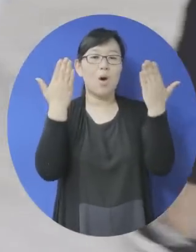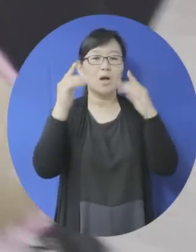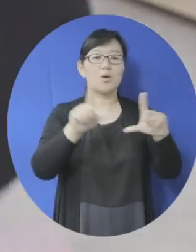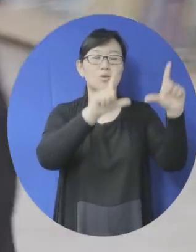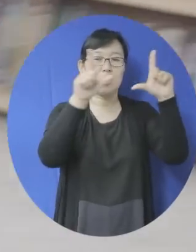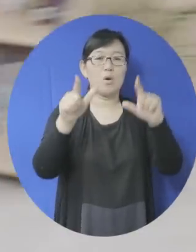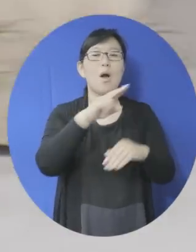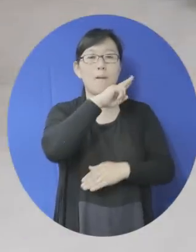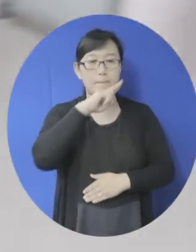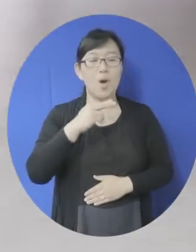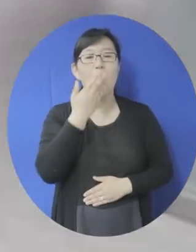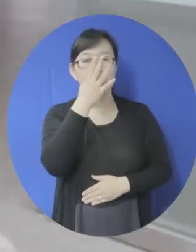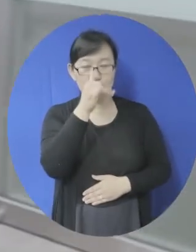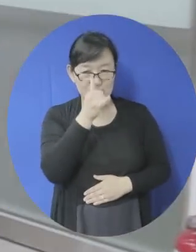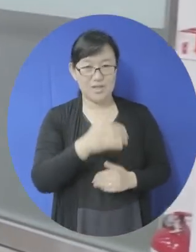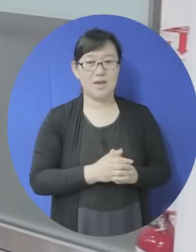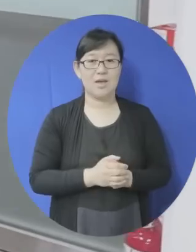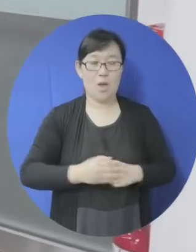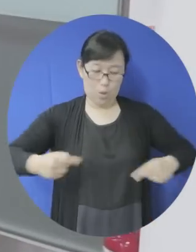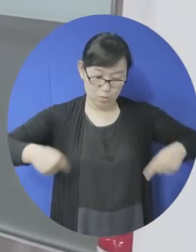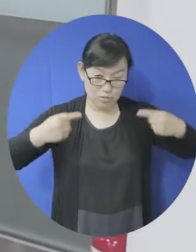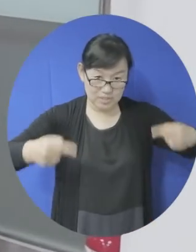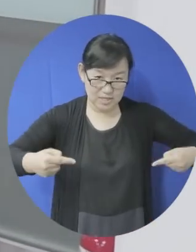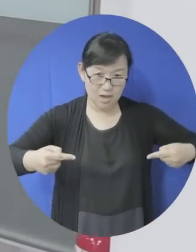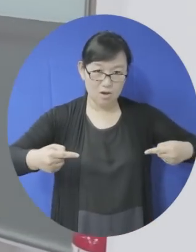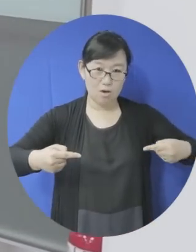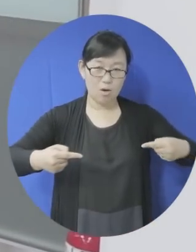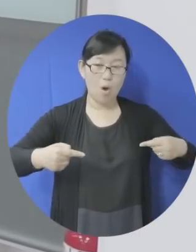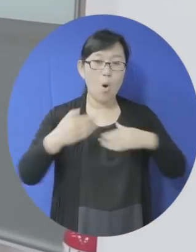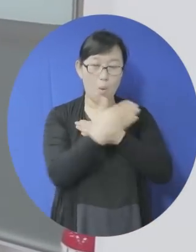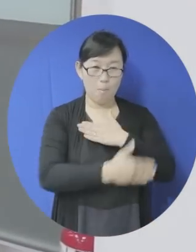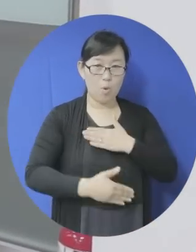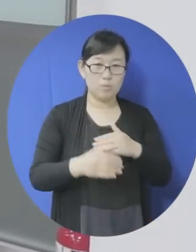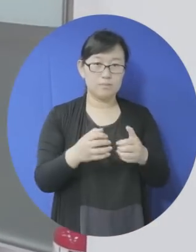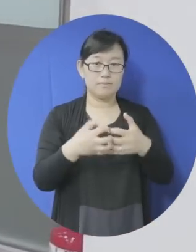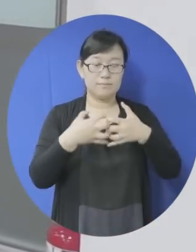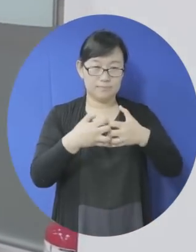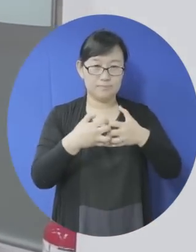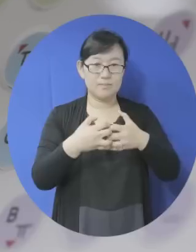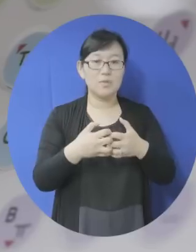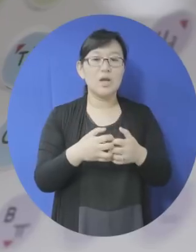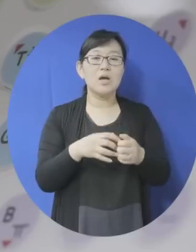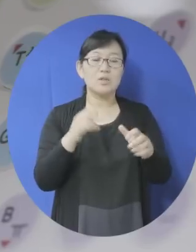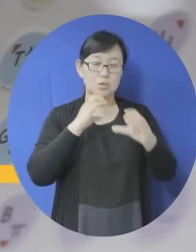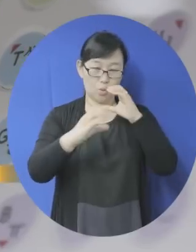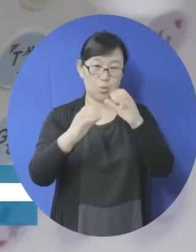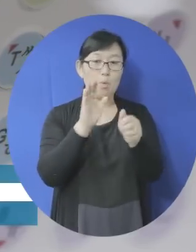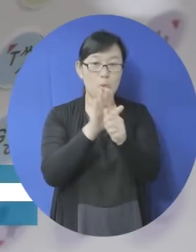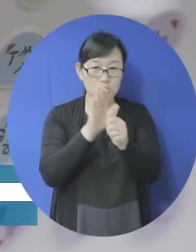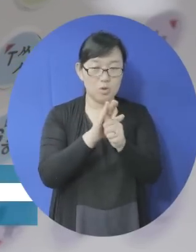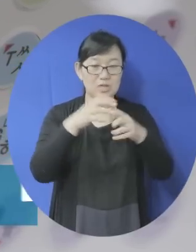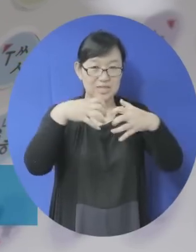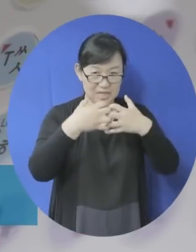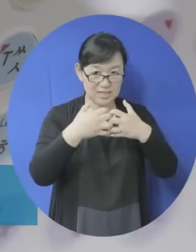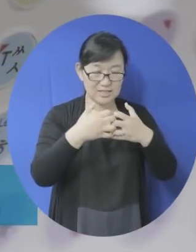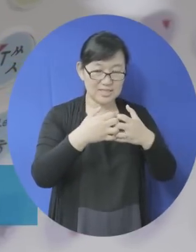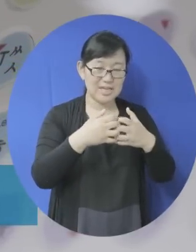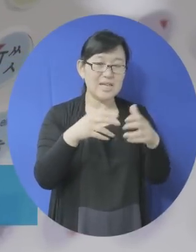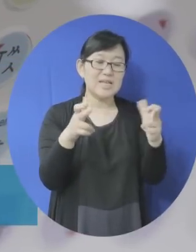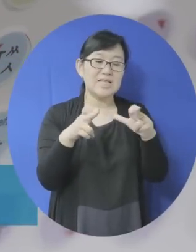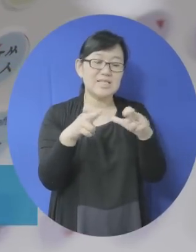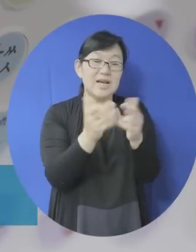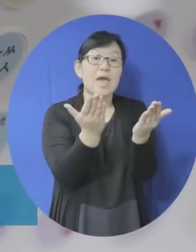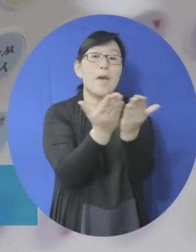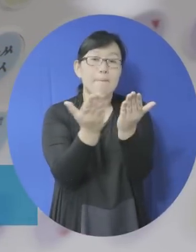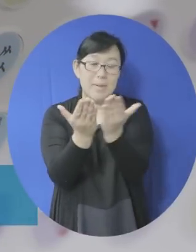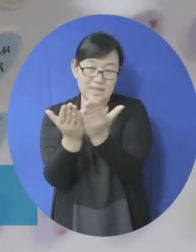일상생활과 학교생활을 원활히 할 수 있도록 휠체어, 자세유지 보조기, 의사소통 보조기 등 장애 특성에